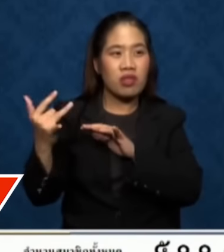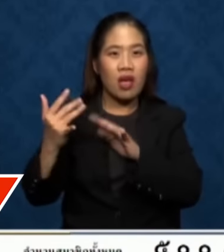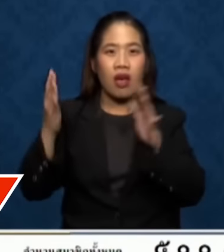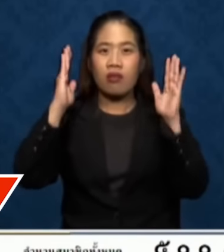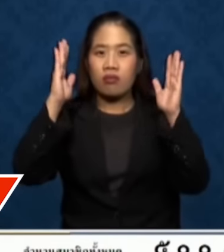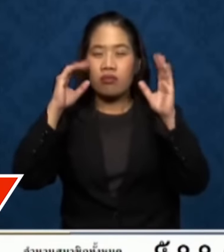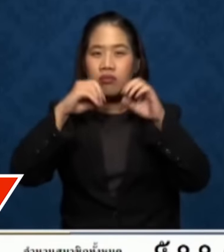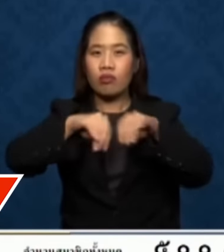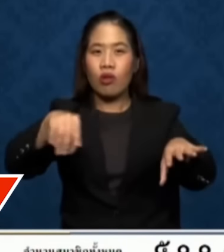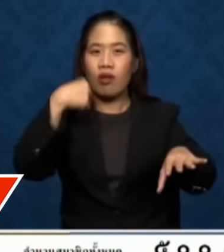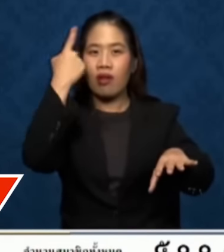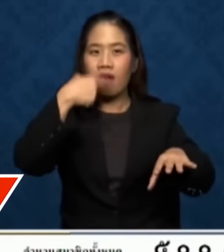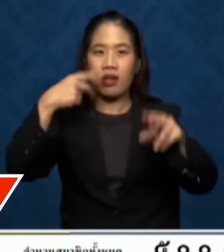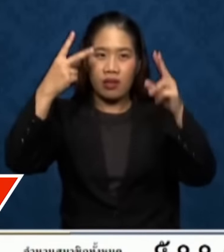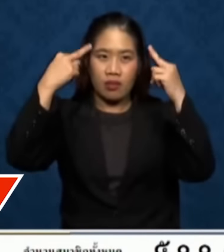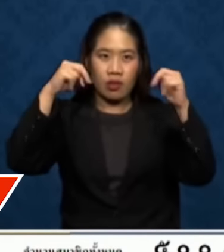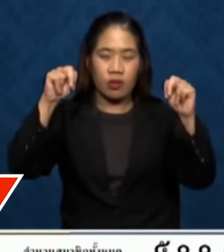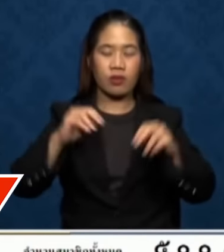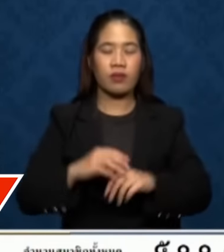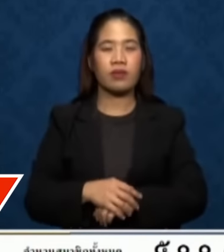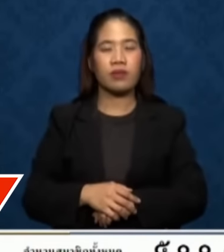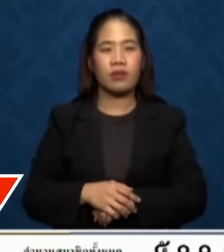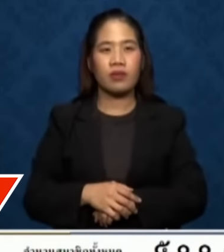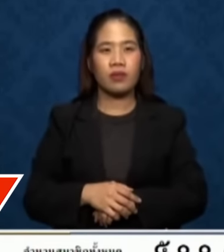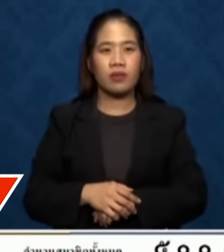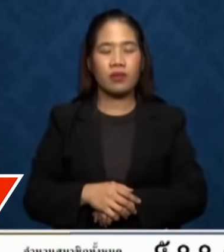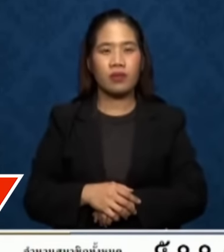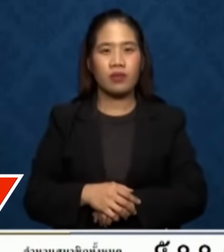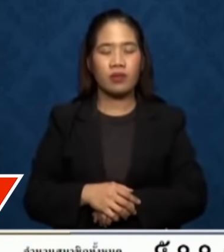ที่เป็นนายกรัฐมนตรี